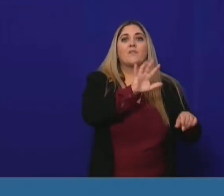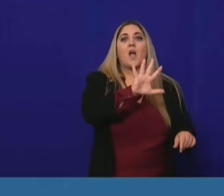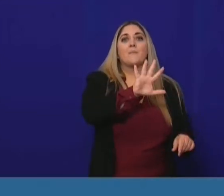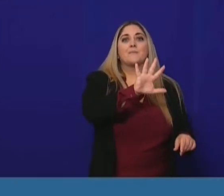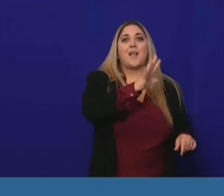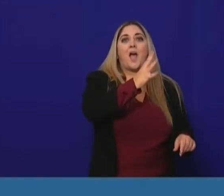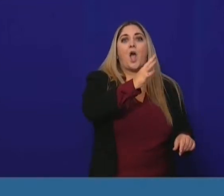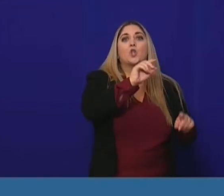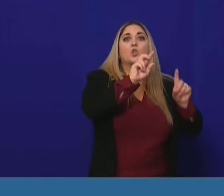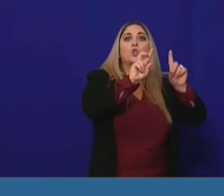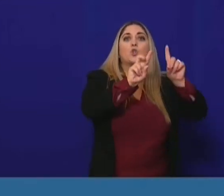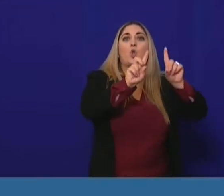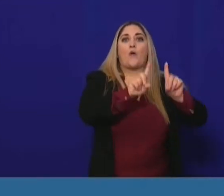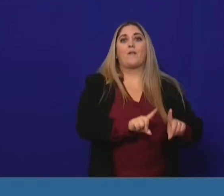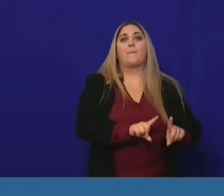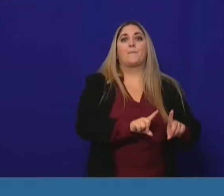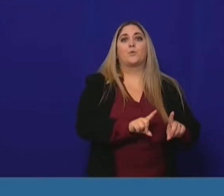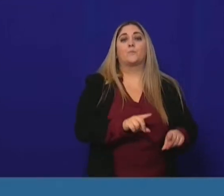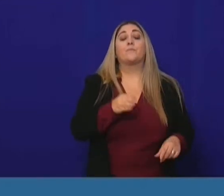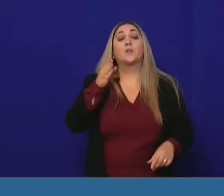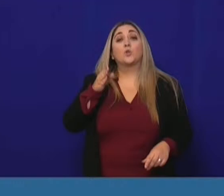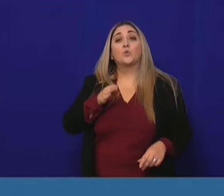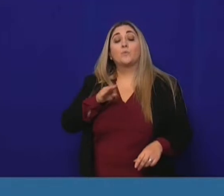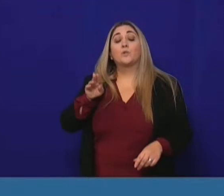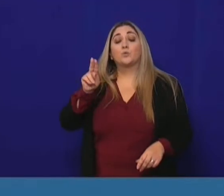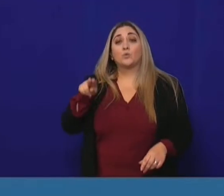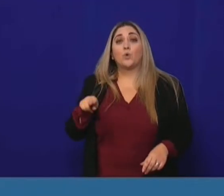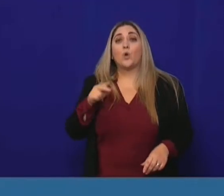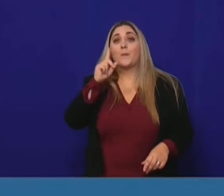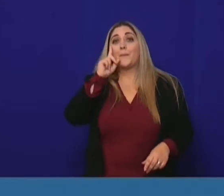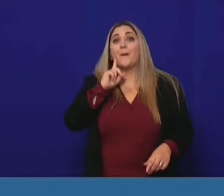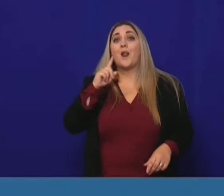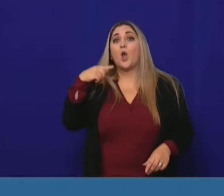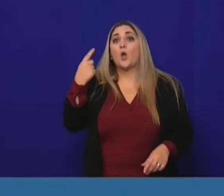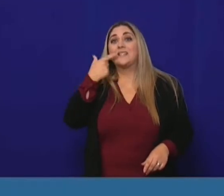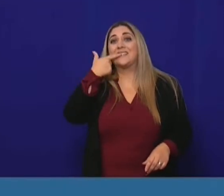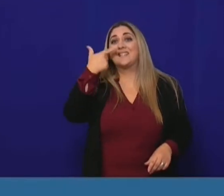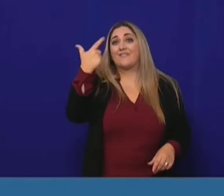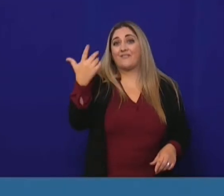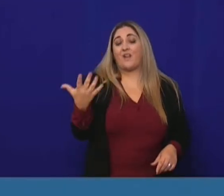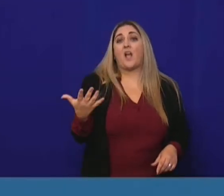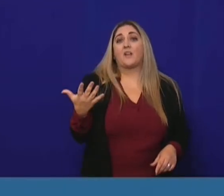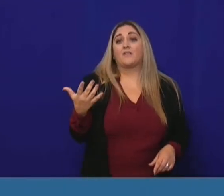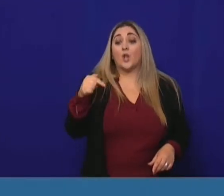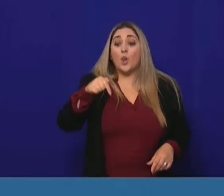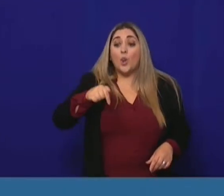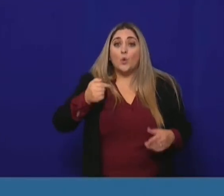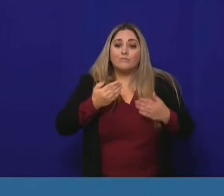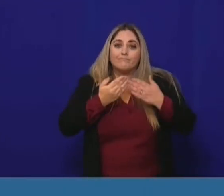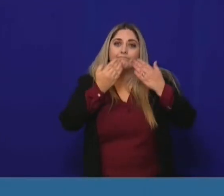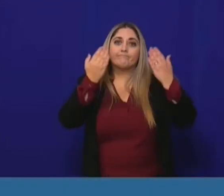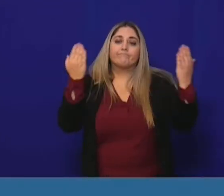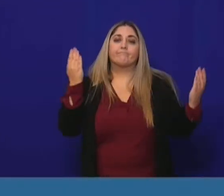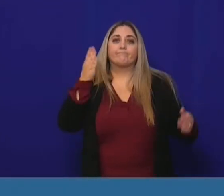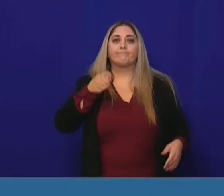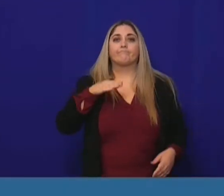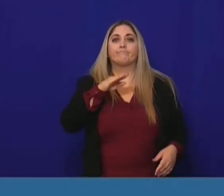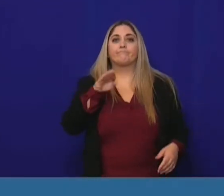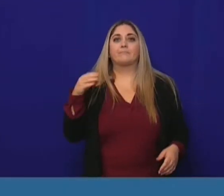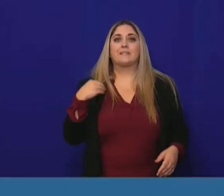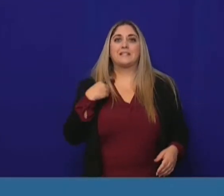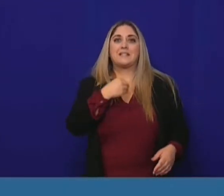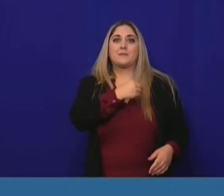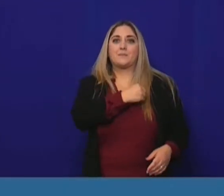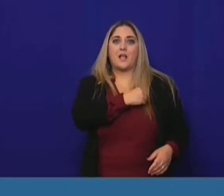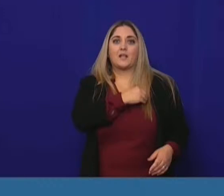Novembru. Kellna wkoll mara oħra ta' 75 sena li din mietet kmini dalgħodu fl-Isptar Mater Dei u din